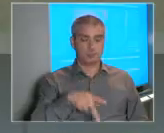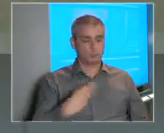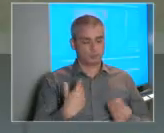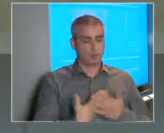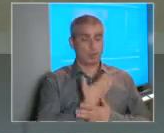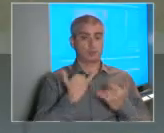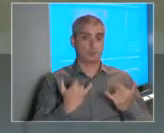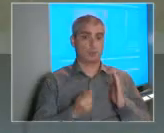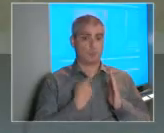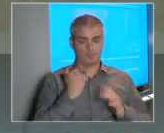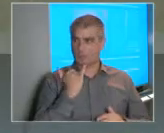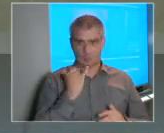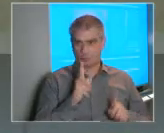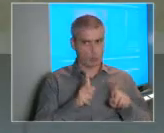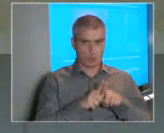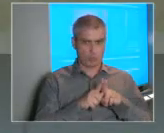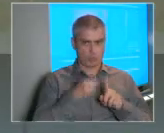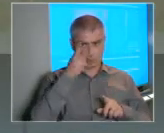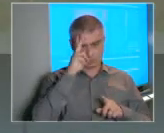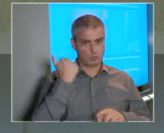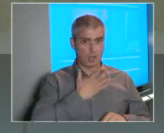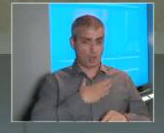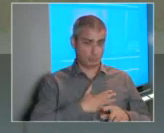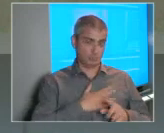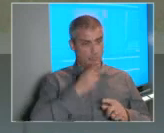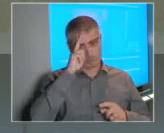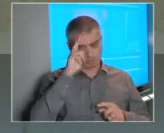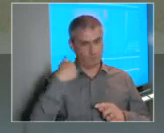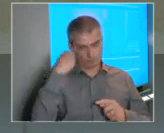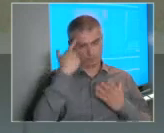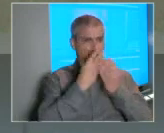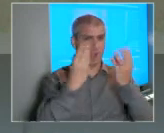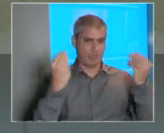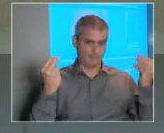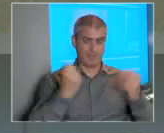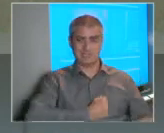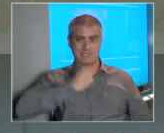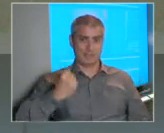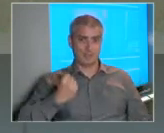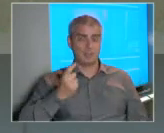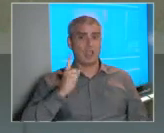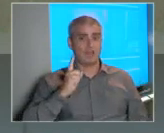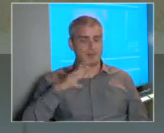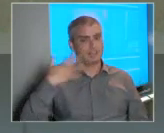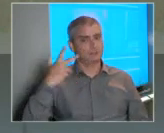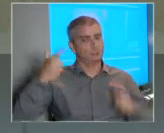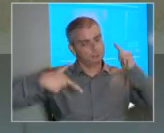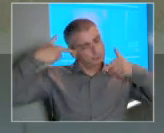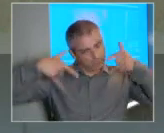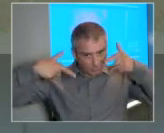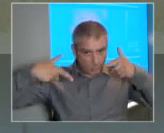חידוש הפעם, אמנם לא כפי שהליכוד היה רוצה, הליכוד, ואני מניח רבים בימין, אבל יהיו